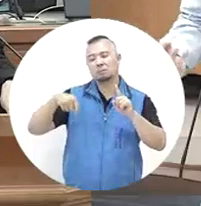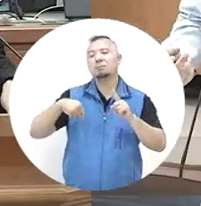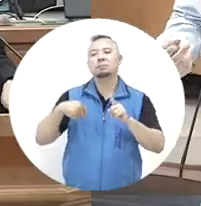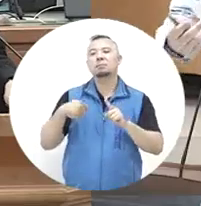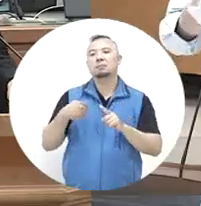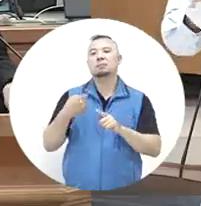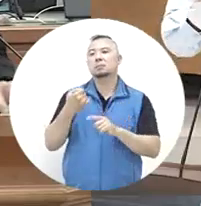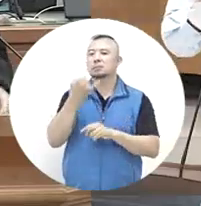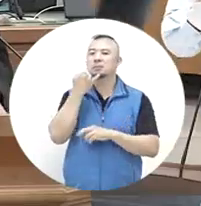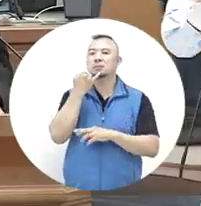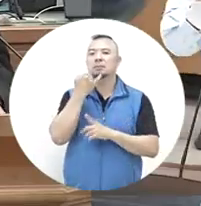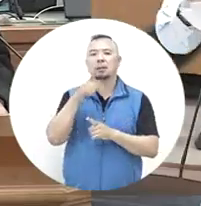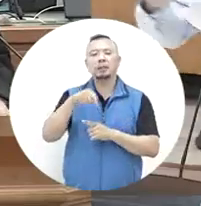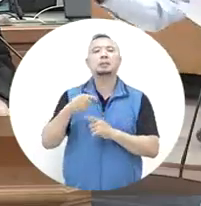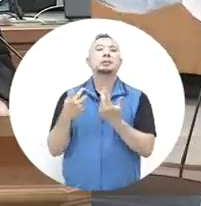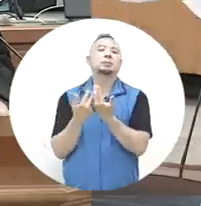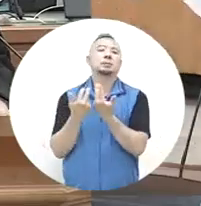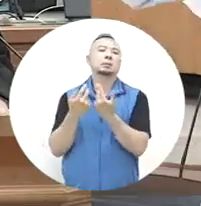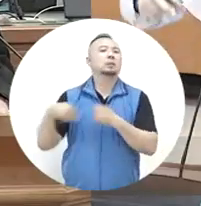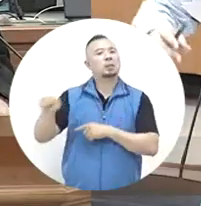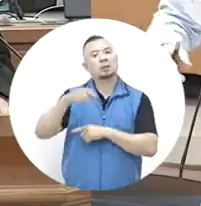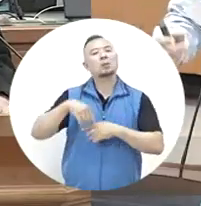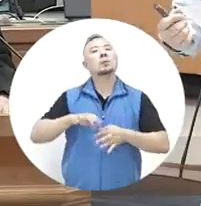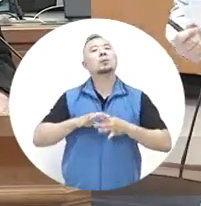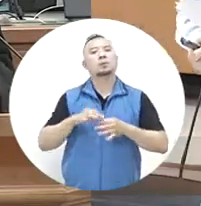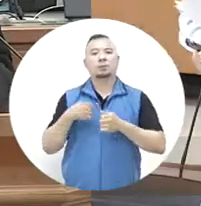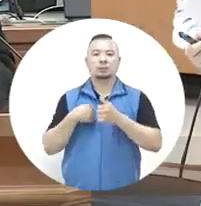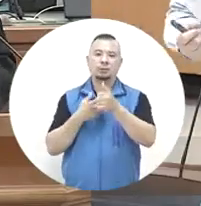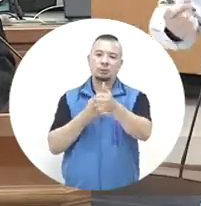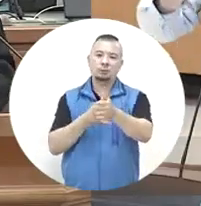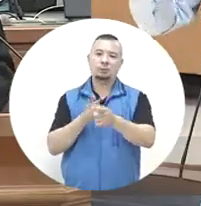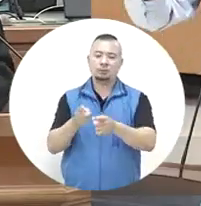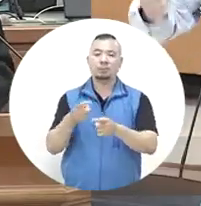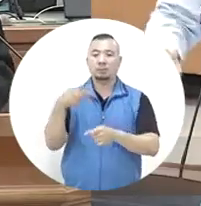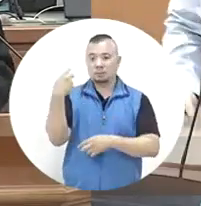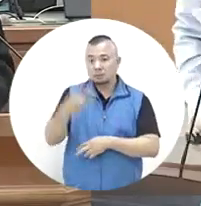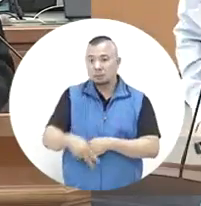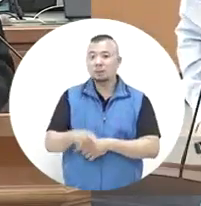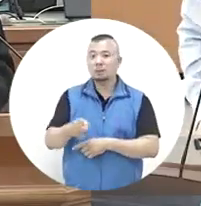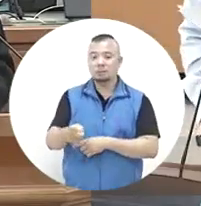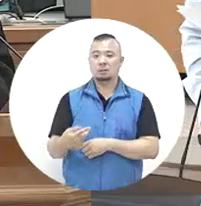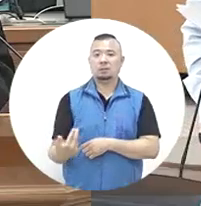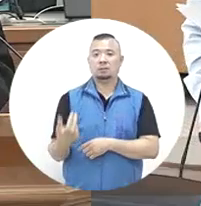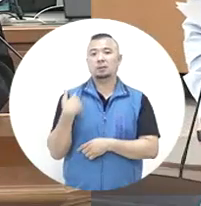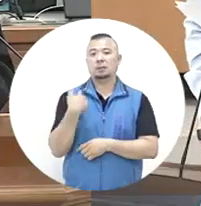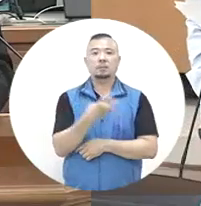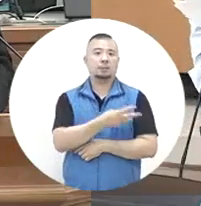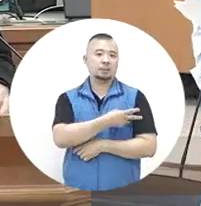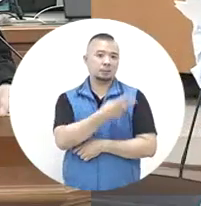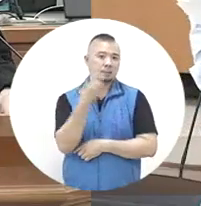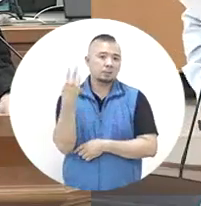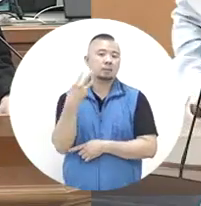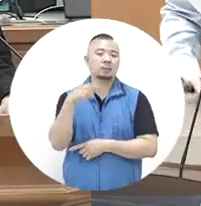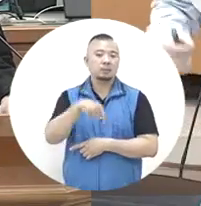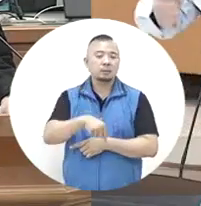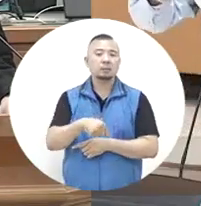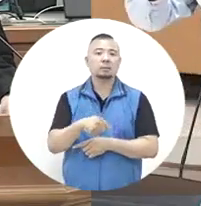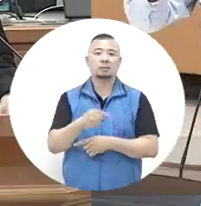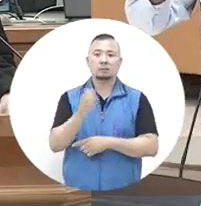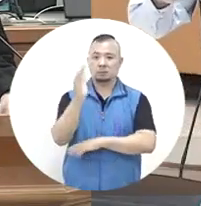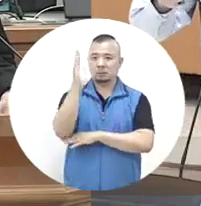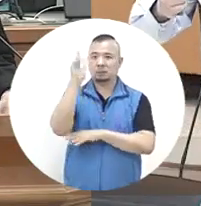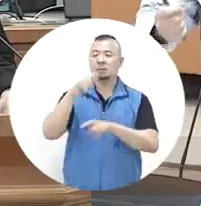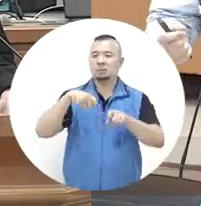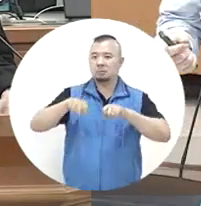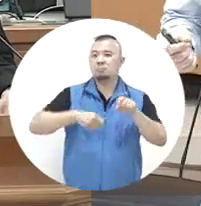都很关心齁，所以我问一下。那我拉回来齁，上个礼拜三齁跟市长的这个市政报告后质询啊，本席